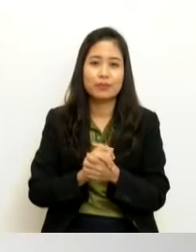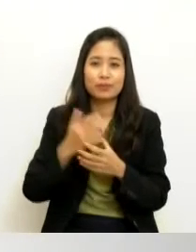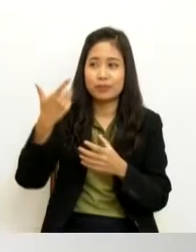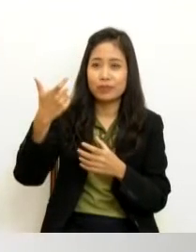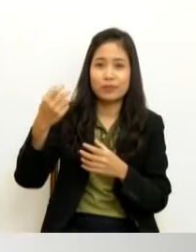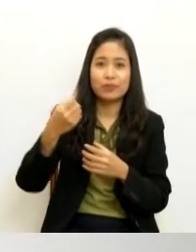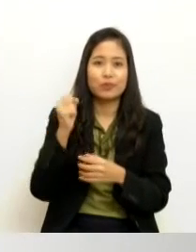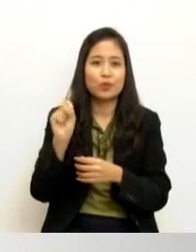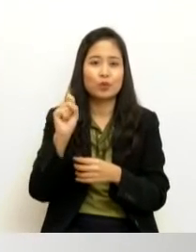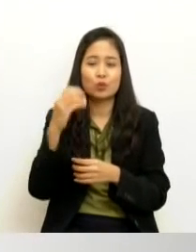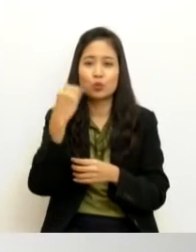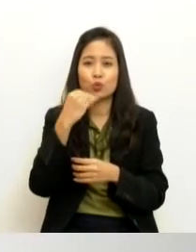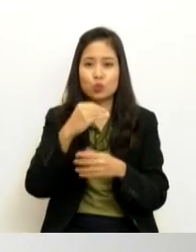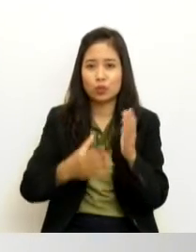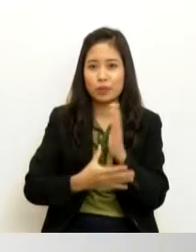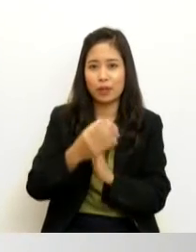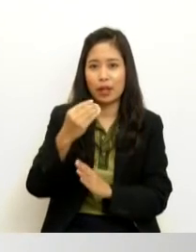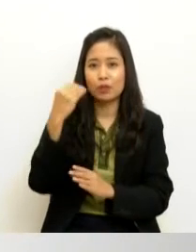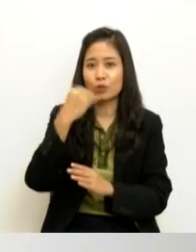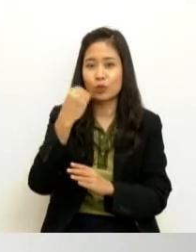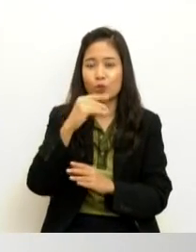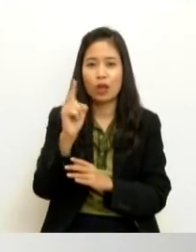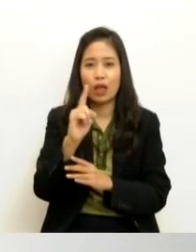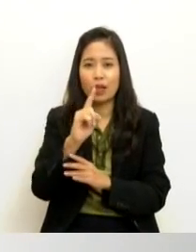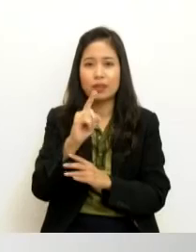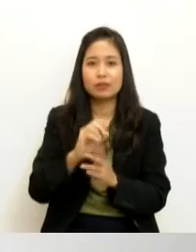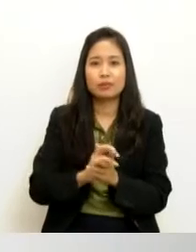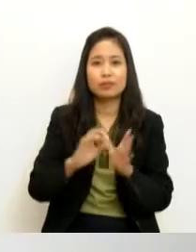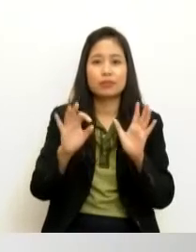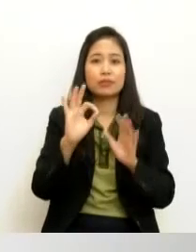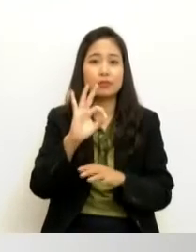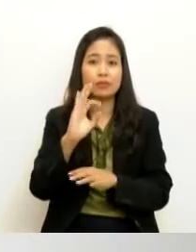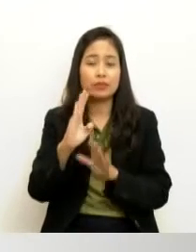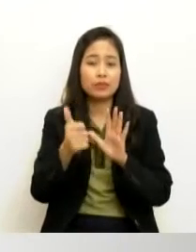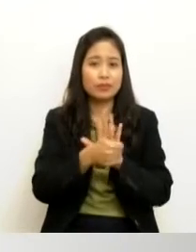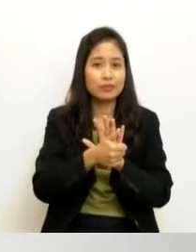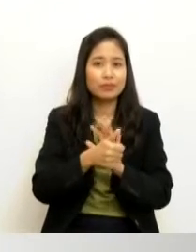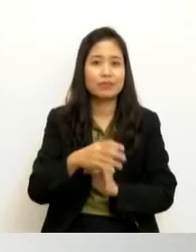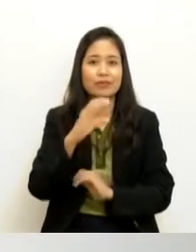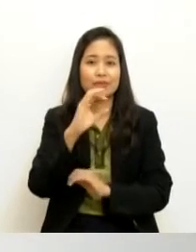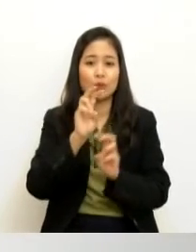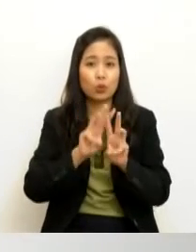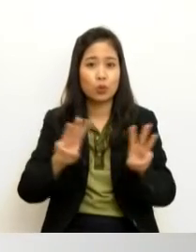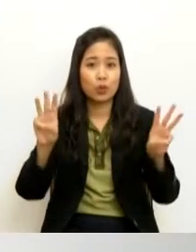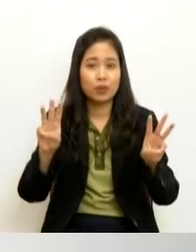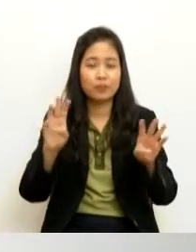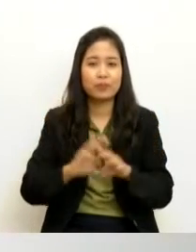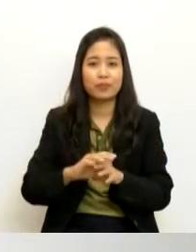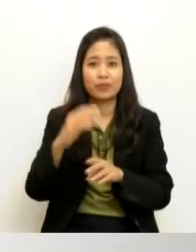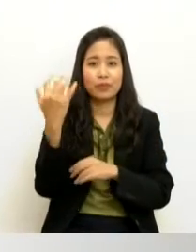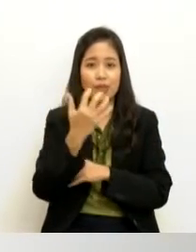ายการสดประจำสัปดาห์นะคะในทุกช่องทางเลยไม่ว่าจะเป็นทางแฟนเพจ Facebook Obex Channel ทาง YouTube ช่อง Obex Channel ท